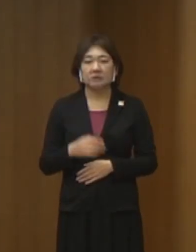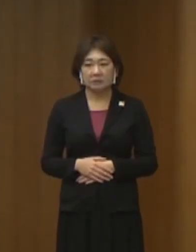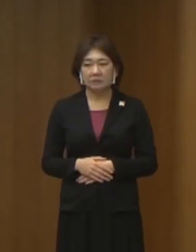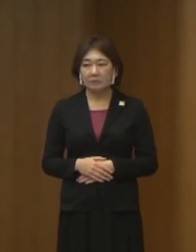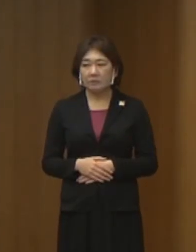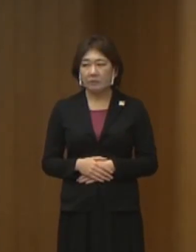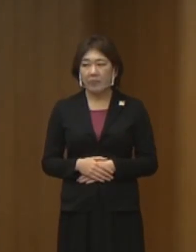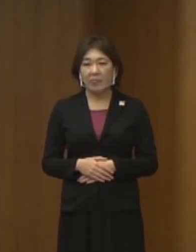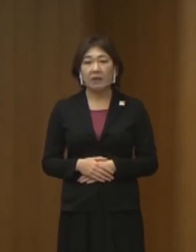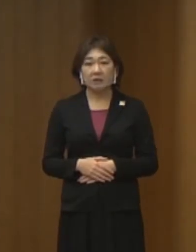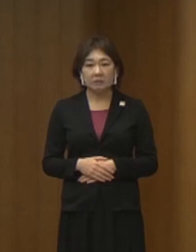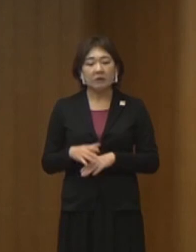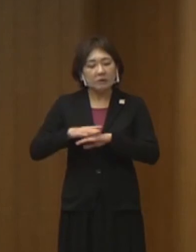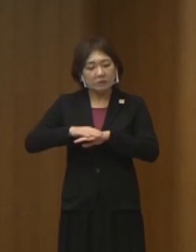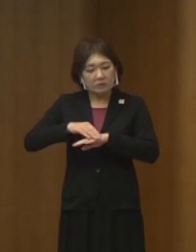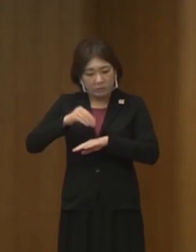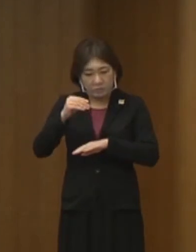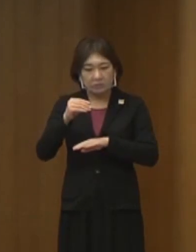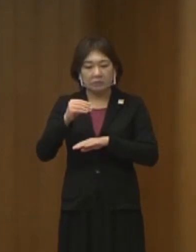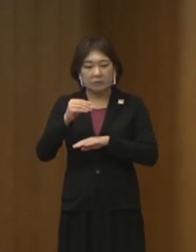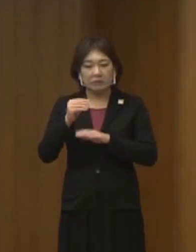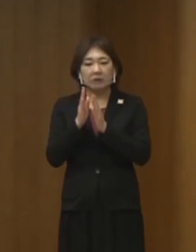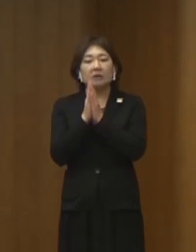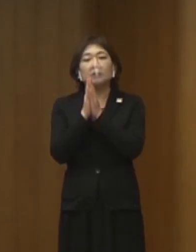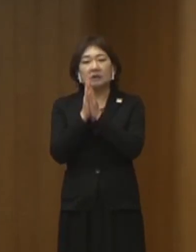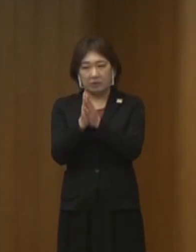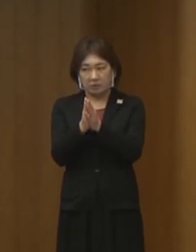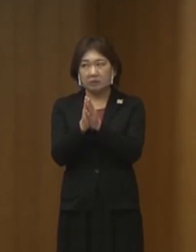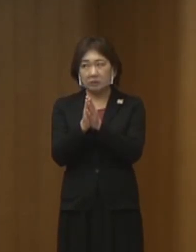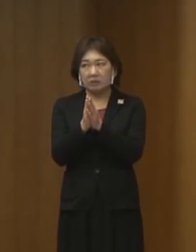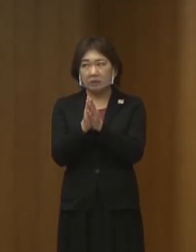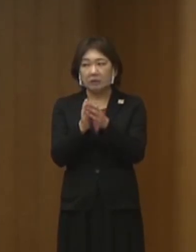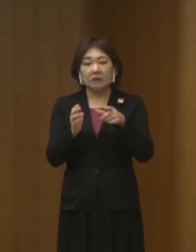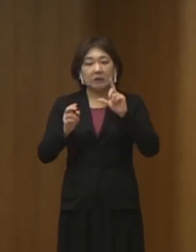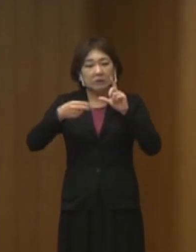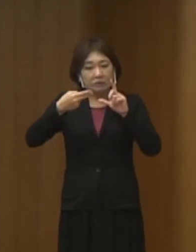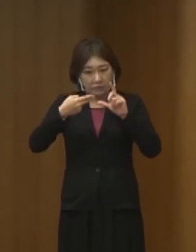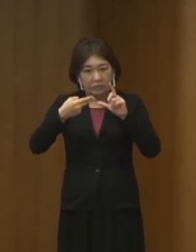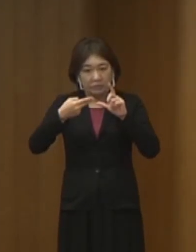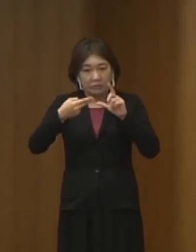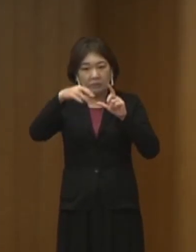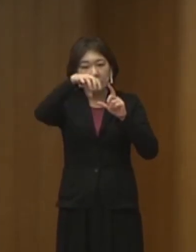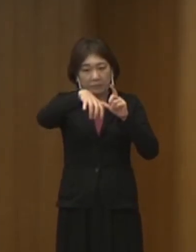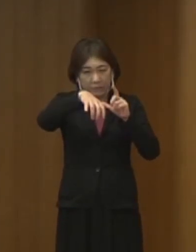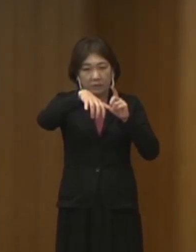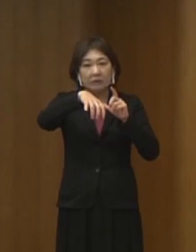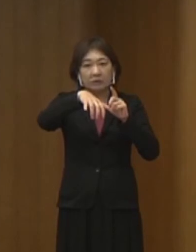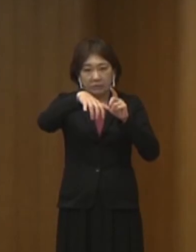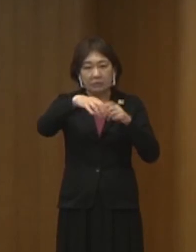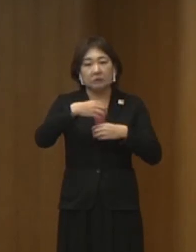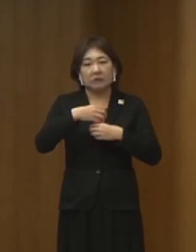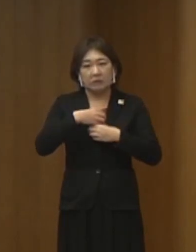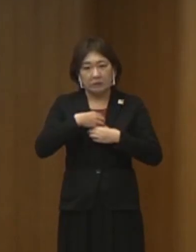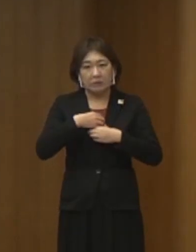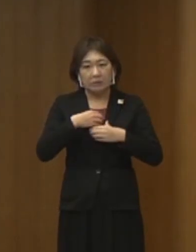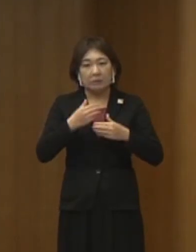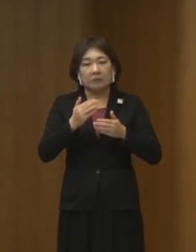じめに皆さんにお願いをしたいのが、飲食の場面でのリスクを回避するためのお願いです